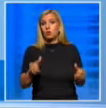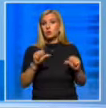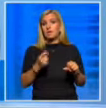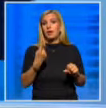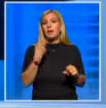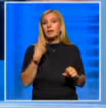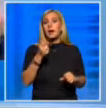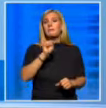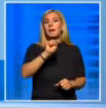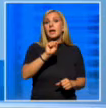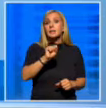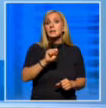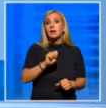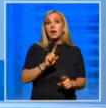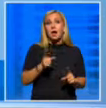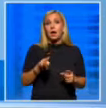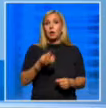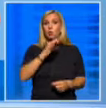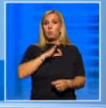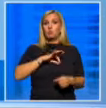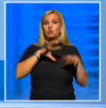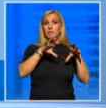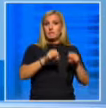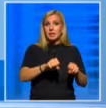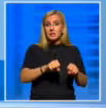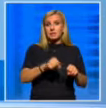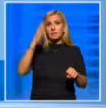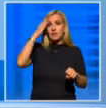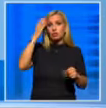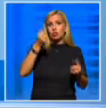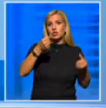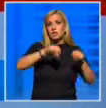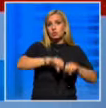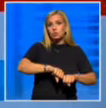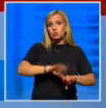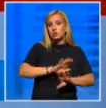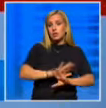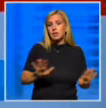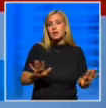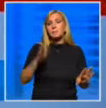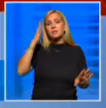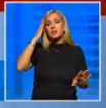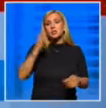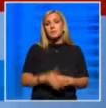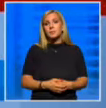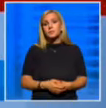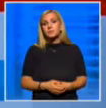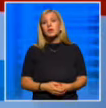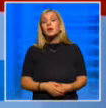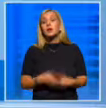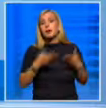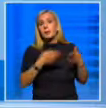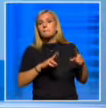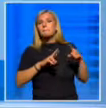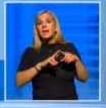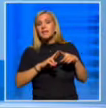една партия. Не дай си Боже да получи власт в държавата, той ще разруши държавата. Това означава ли, че ДПС Доган е различно от ДПС Пеевски? Пеевски със сигурност